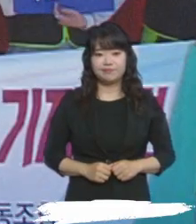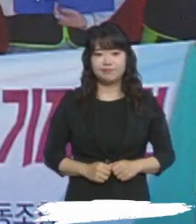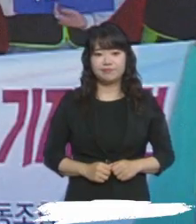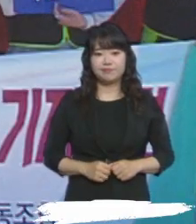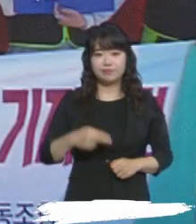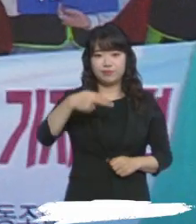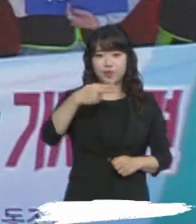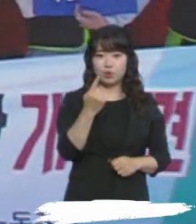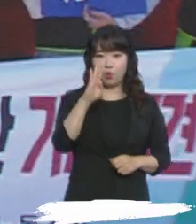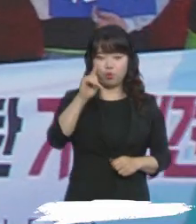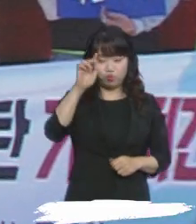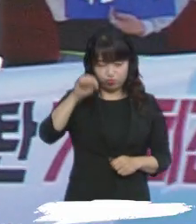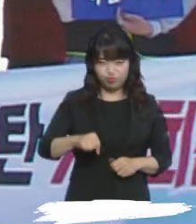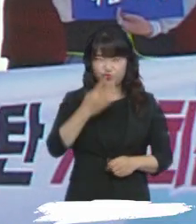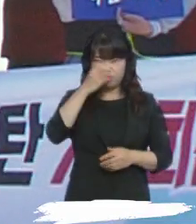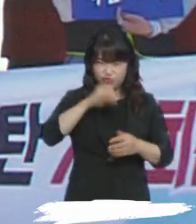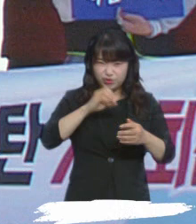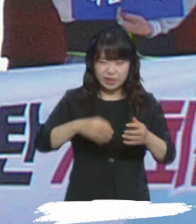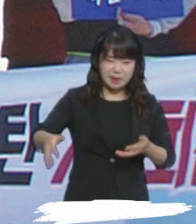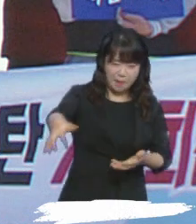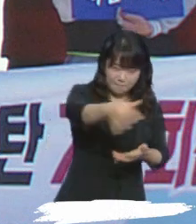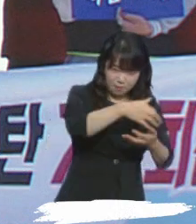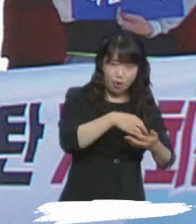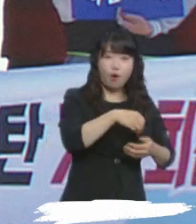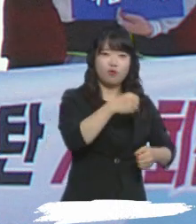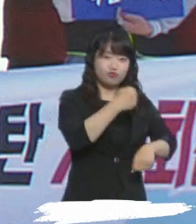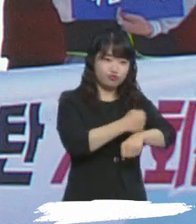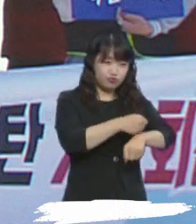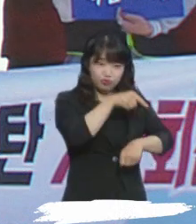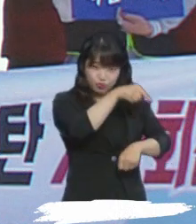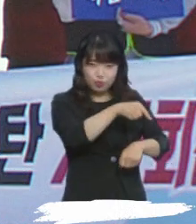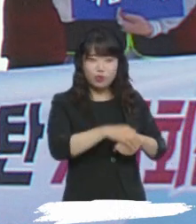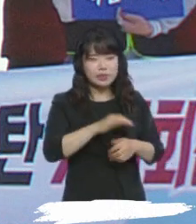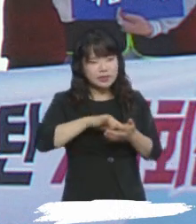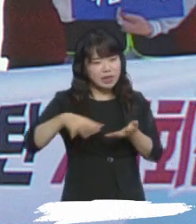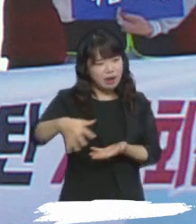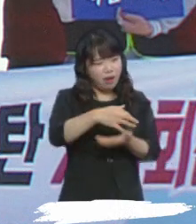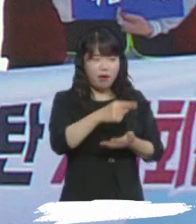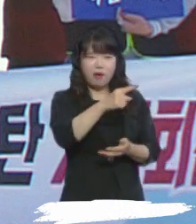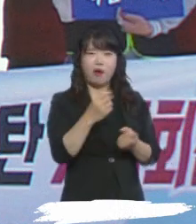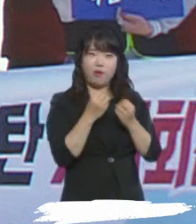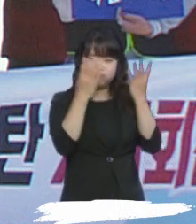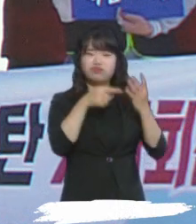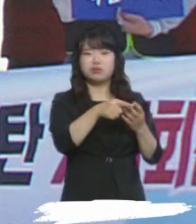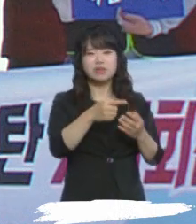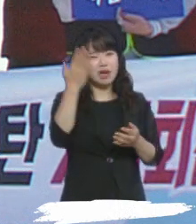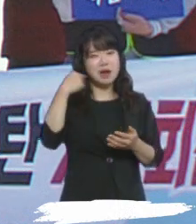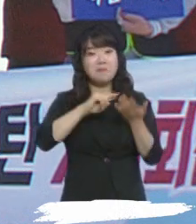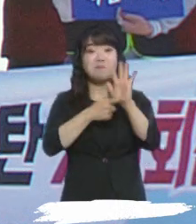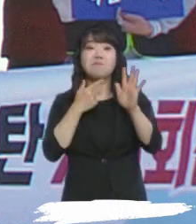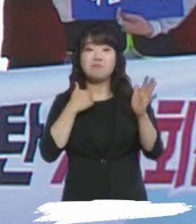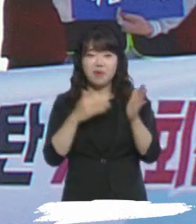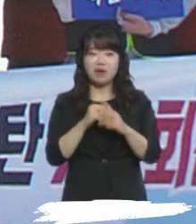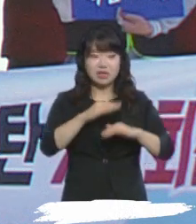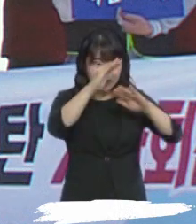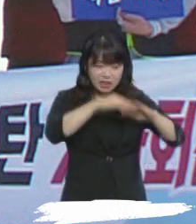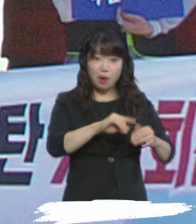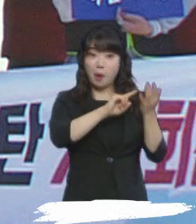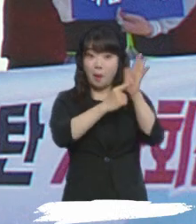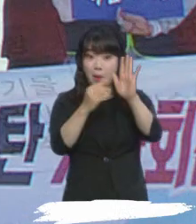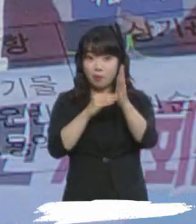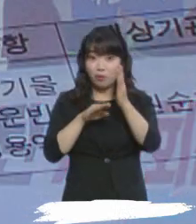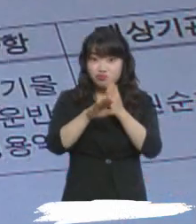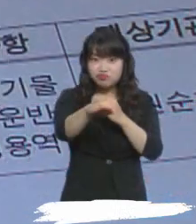도봉구 쓰레기 수거 업체의 인력비 부당 지급으로 서울시 주민감사가 진행된 내용 보도한 바 있습니다. 관련 내용이 보도된